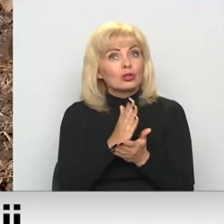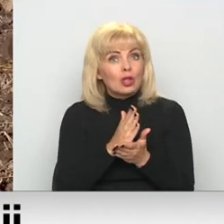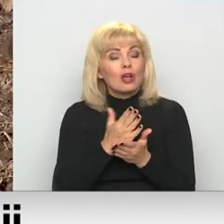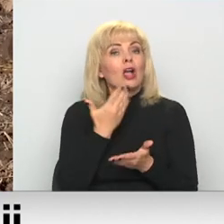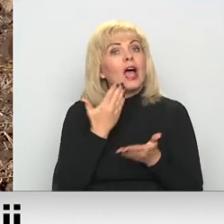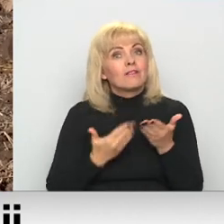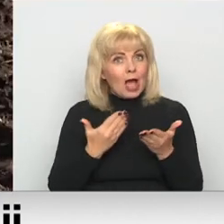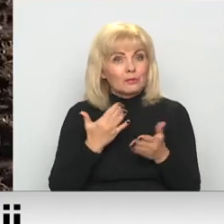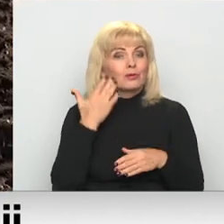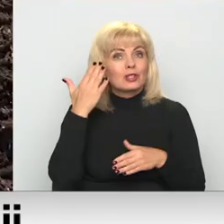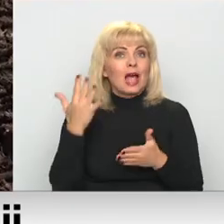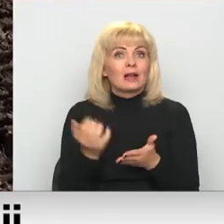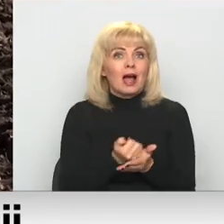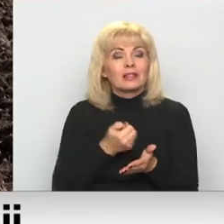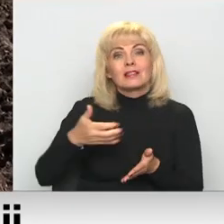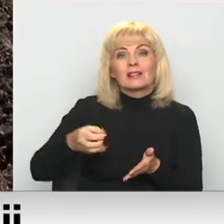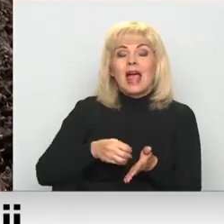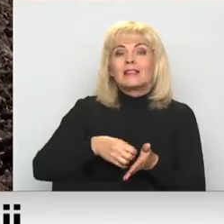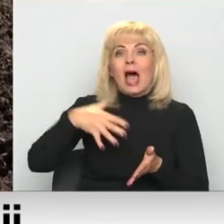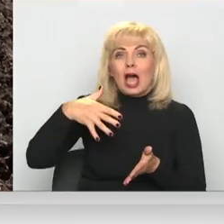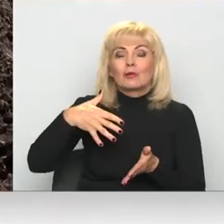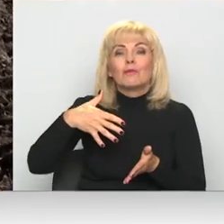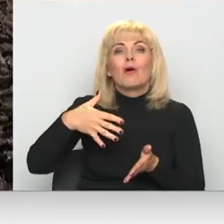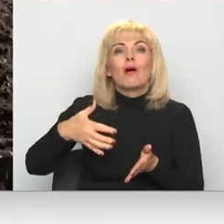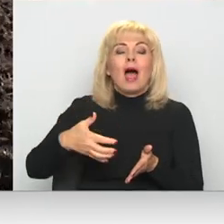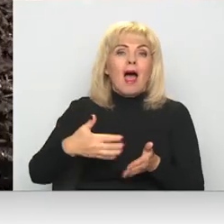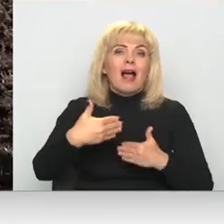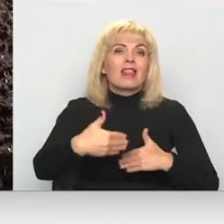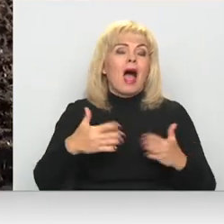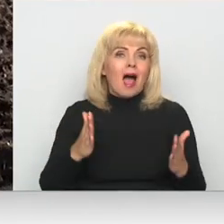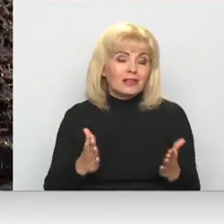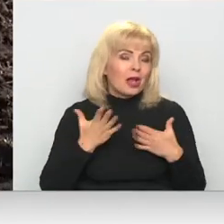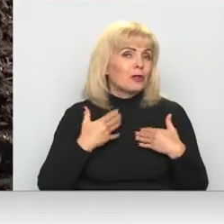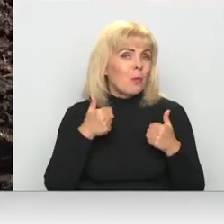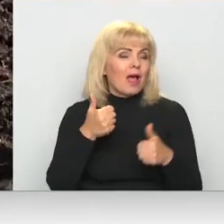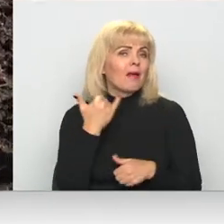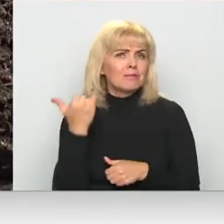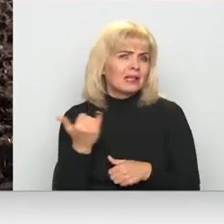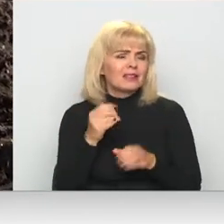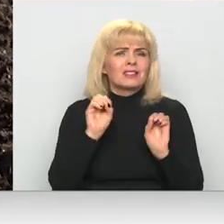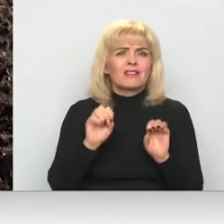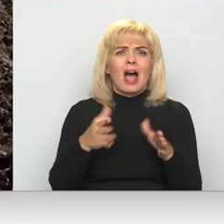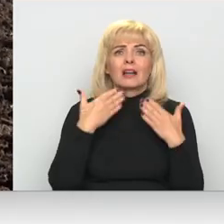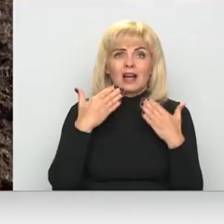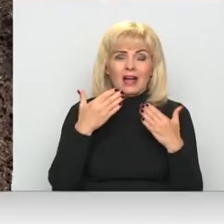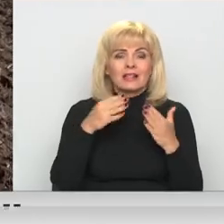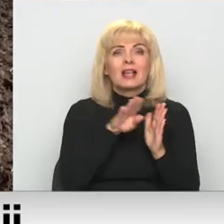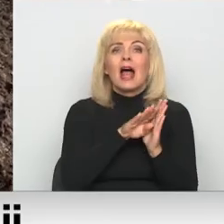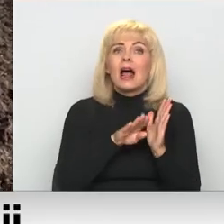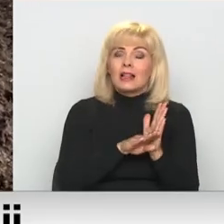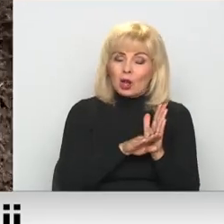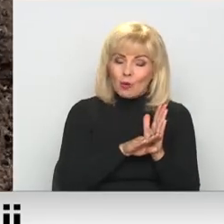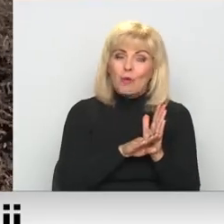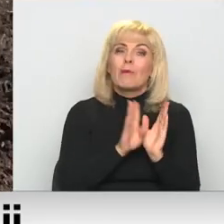dārgumu lādi. Hobi хорошее на воздухе, почему нет? Tas ir labs hobijs svaigā gaisā, bet likuma ziņā jābūt